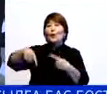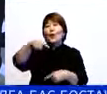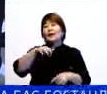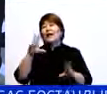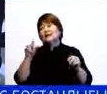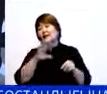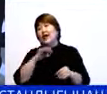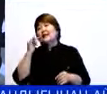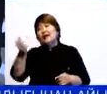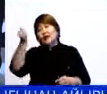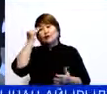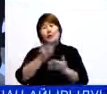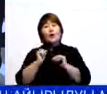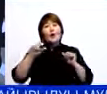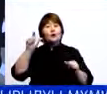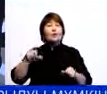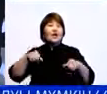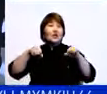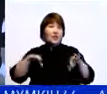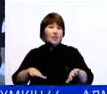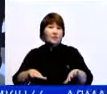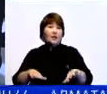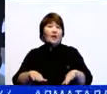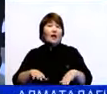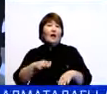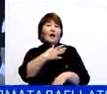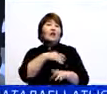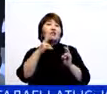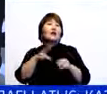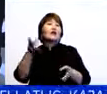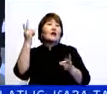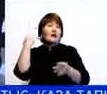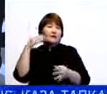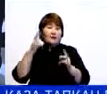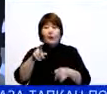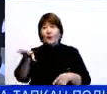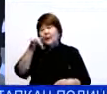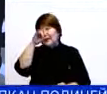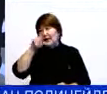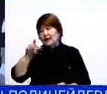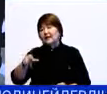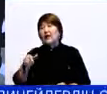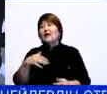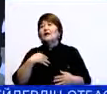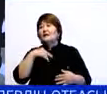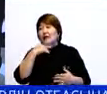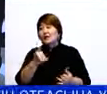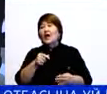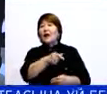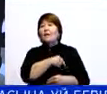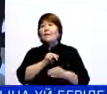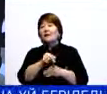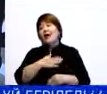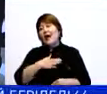орындап, тарихта қалған спортшының бұл шешіміне жарақаты себеп болған. Элизабет барлық қазақстандықтарға жанкүйерлеріне,